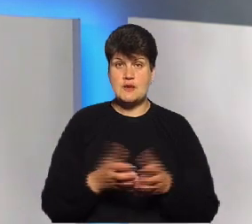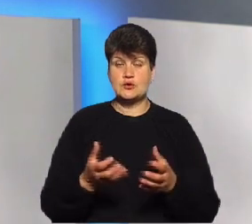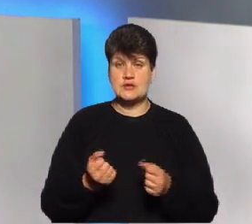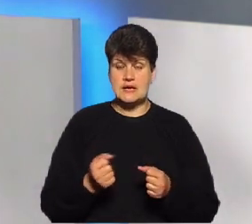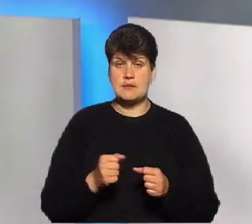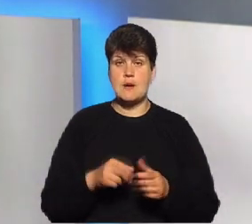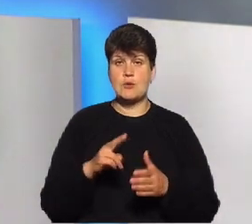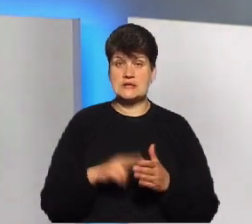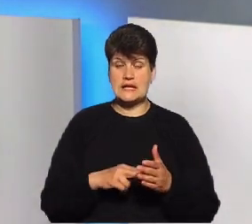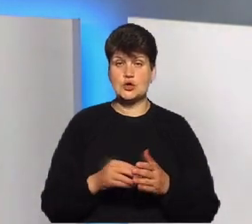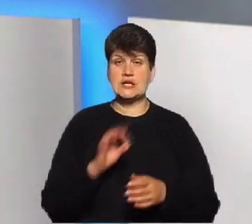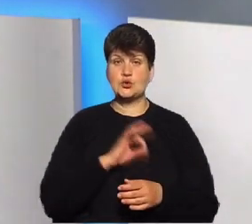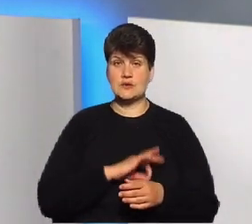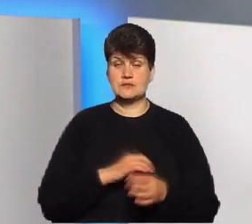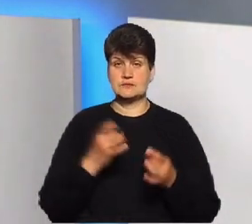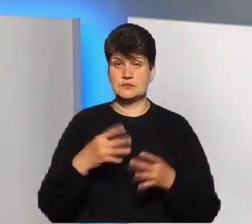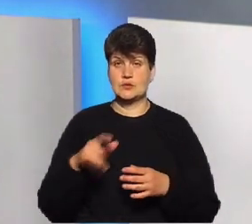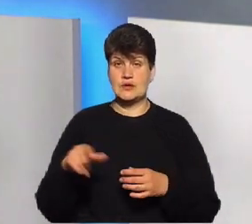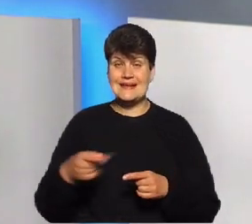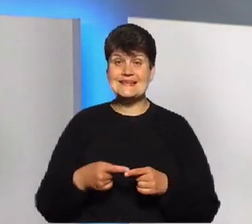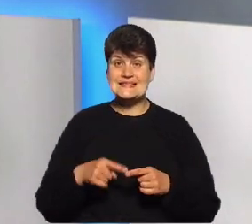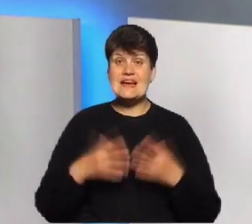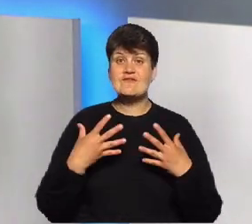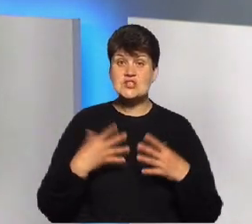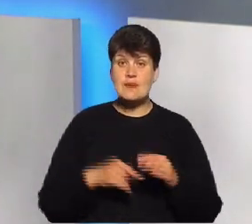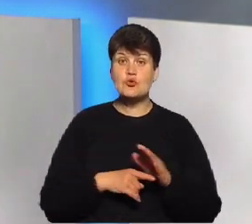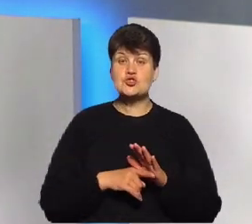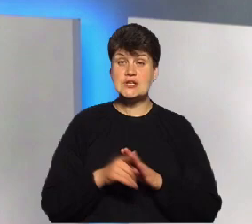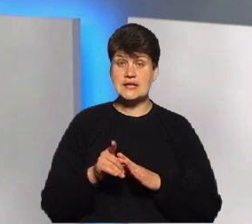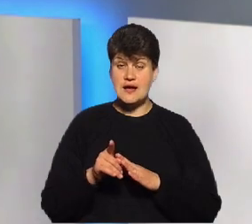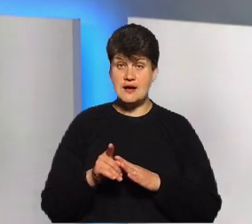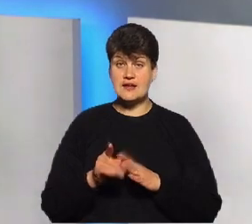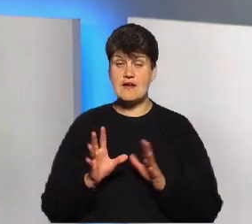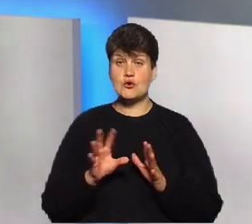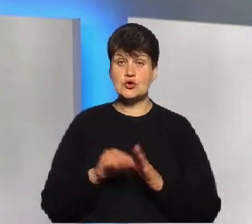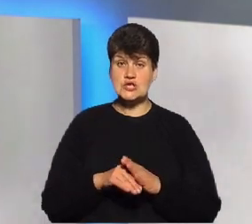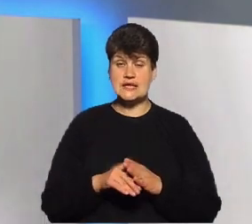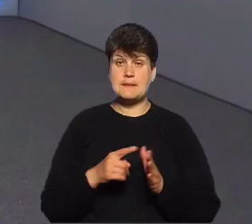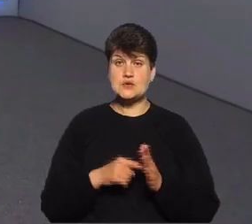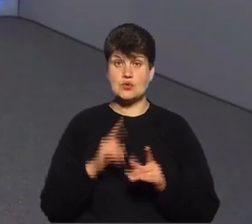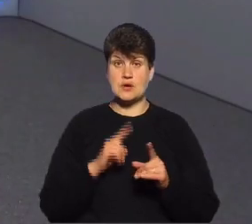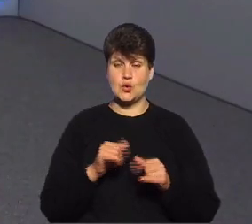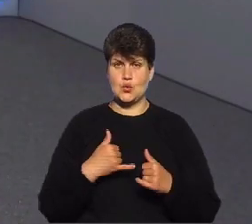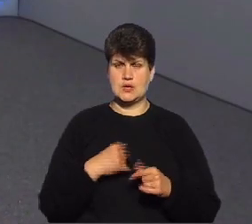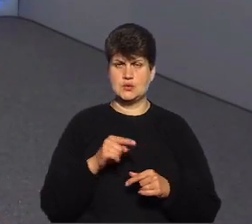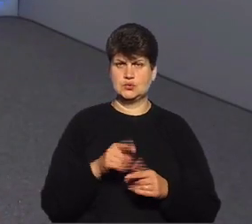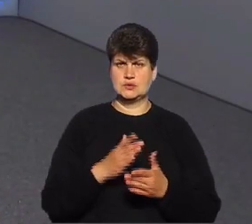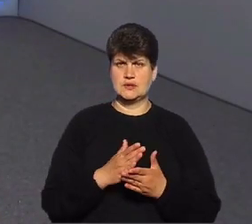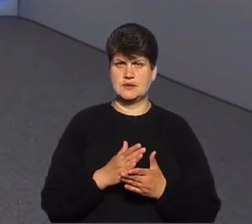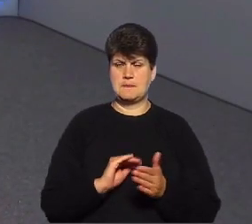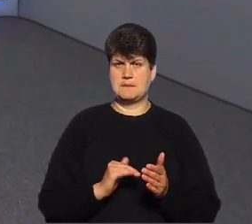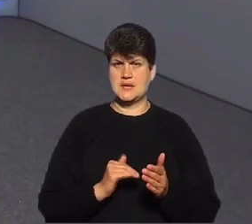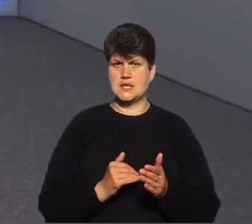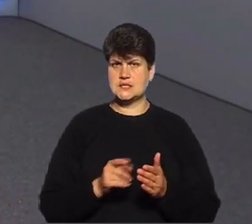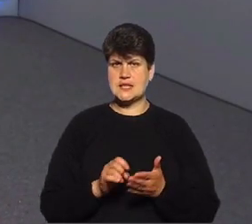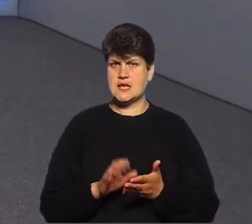особи, це вже починає включати громаду, міську раду, що ага, в нас тут є там бізнес зареєстрований, в нас є там